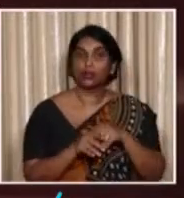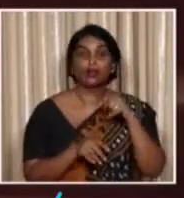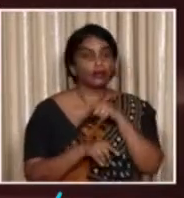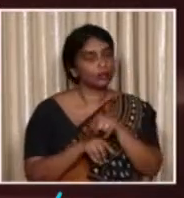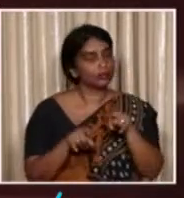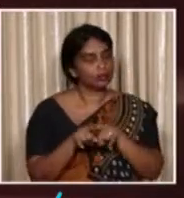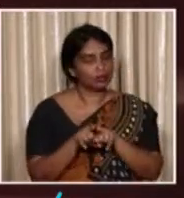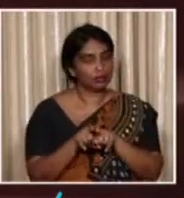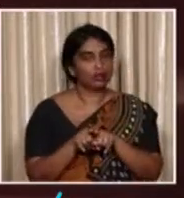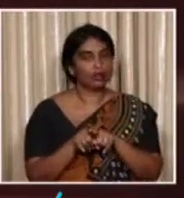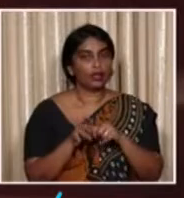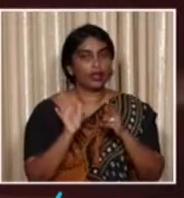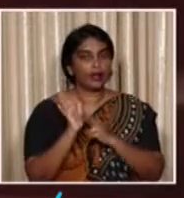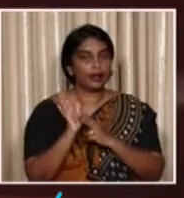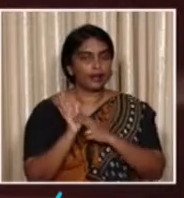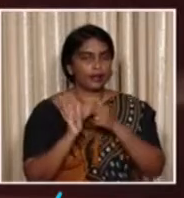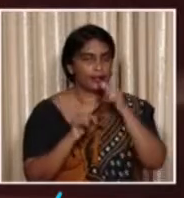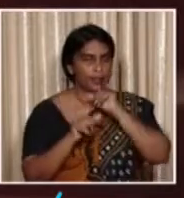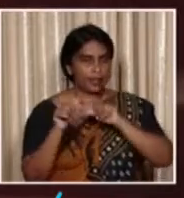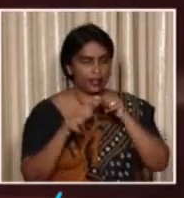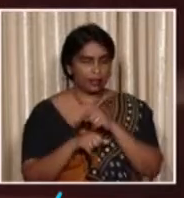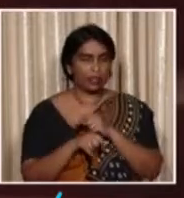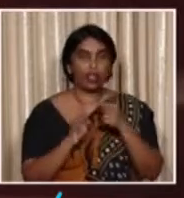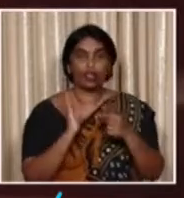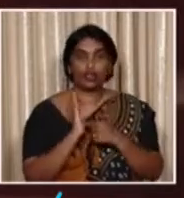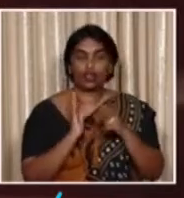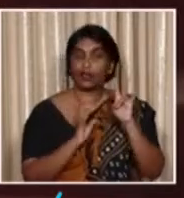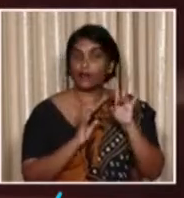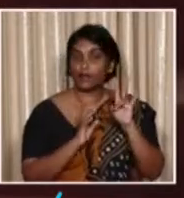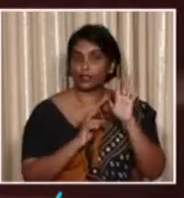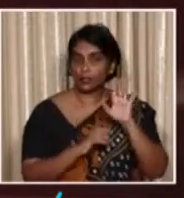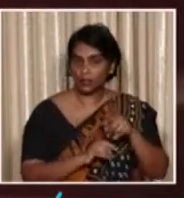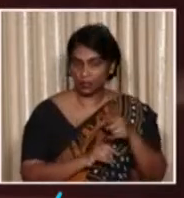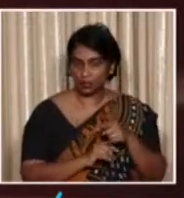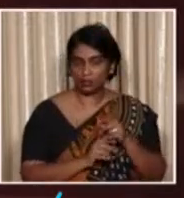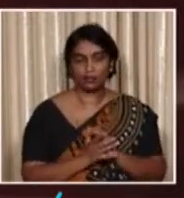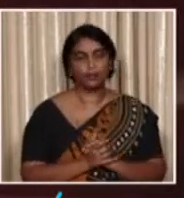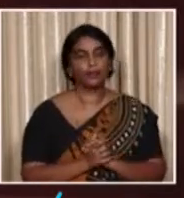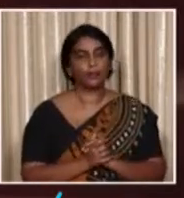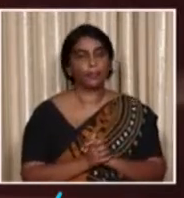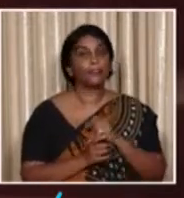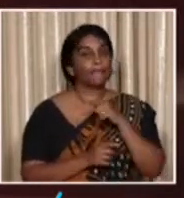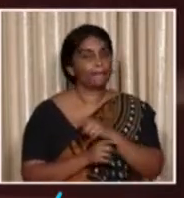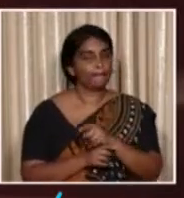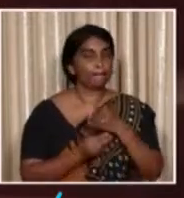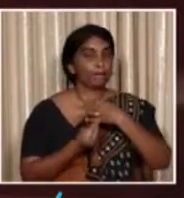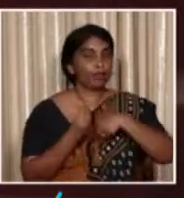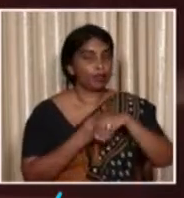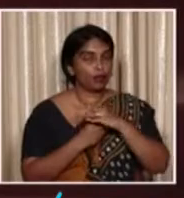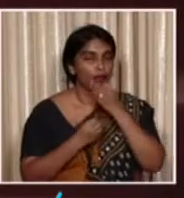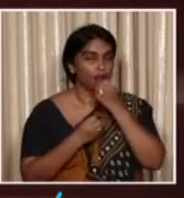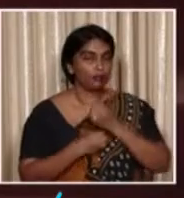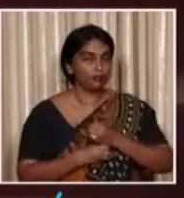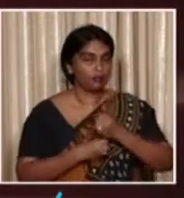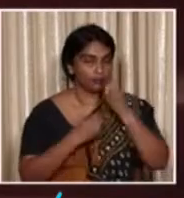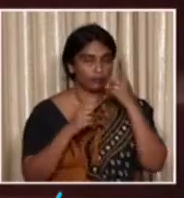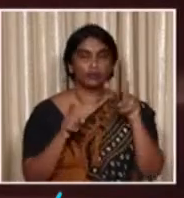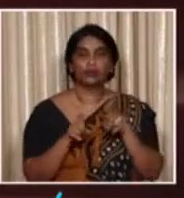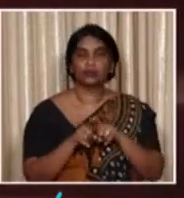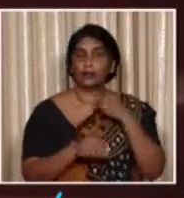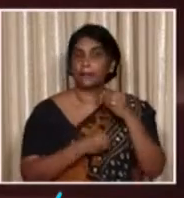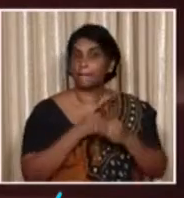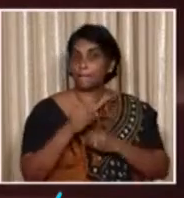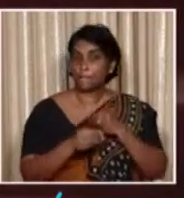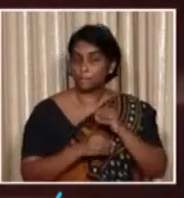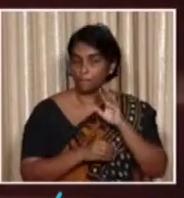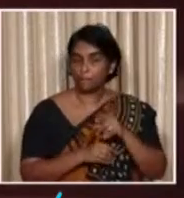ඒ අතර නයිට්‍රික් ඇසිඩ් ටොන් 25ක් තිබී ඇත. ඒවා පොහොර සහ පුපුරණ ද්‍රව්‍ය